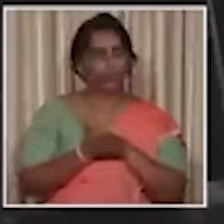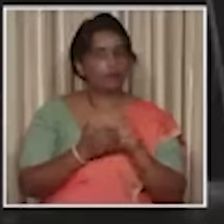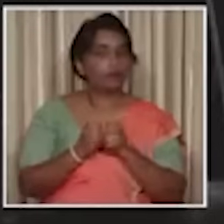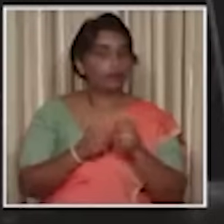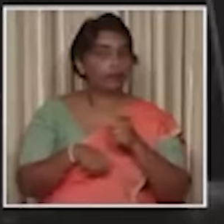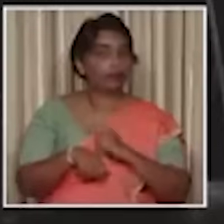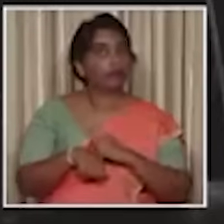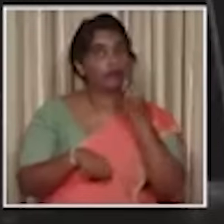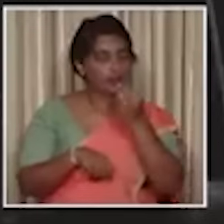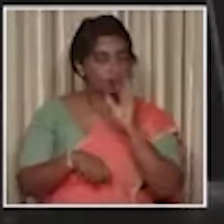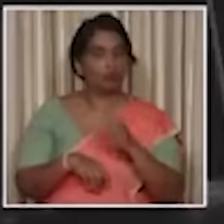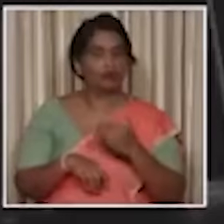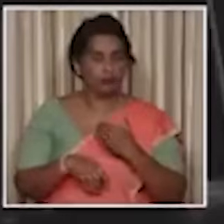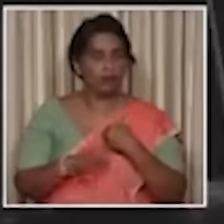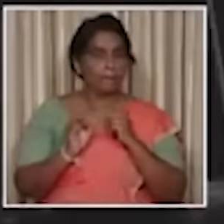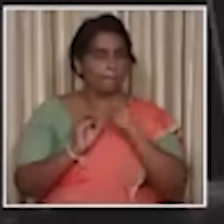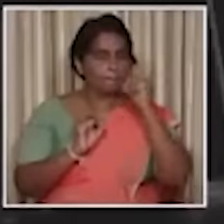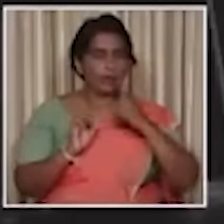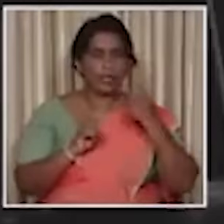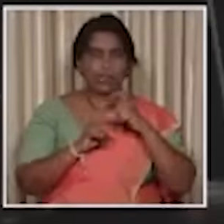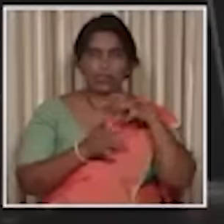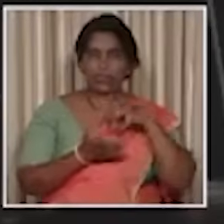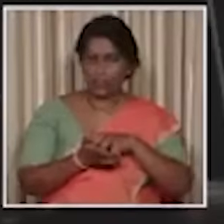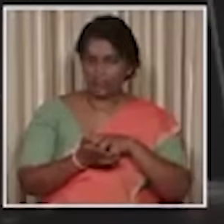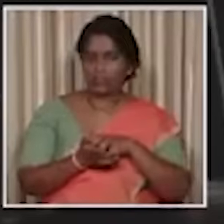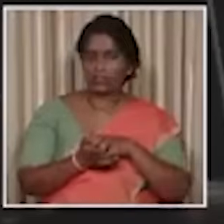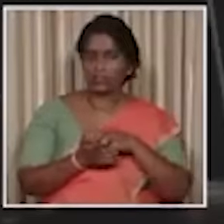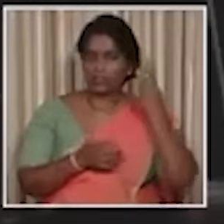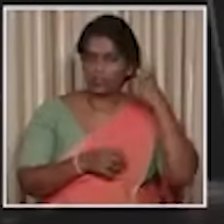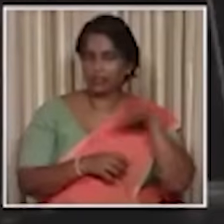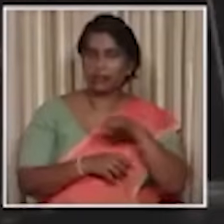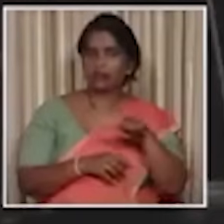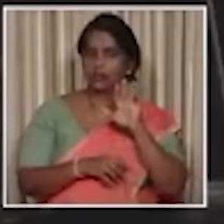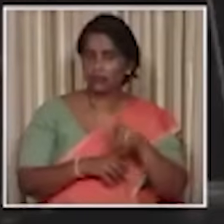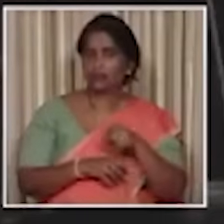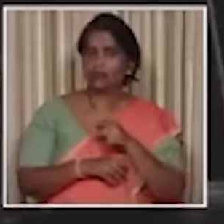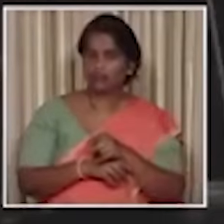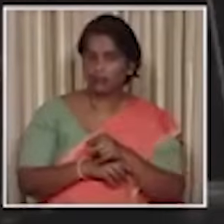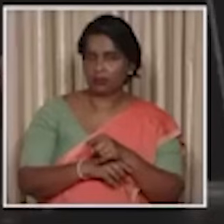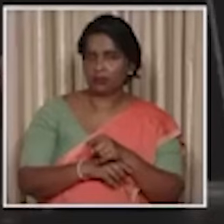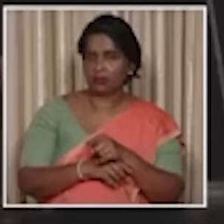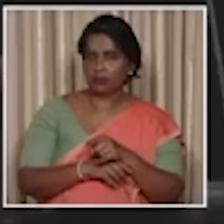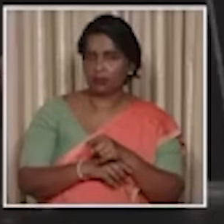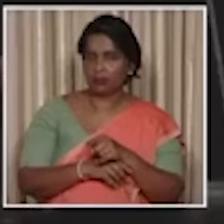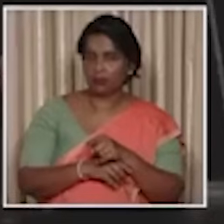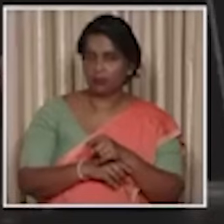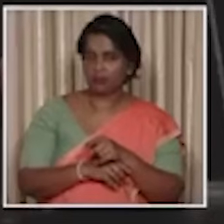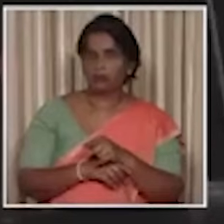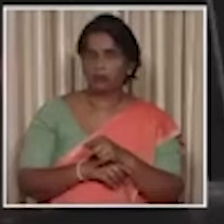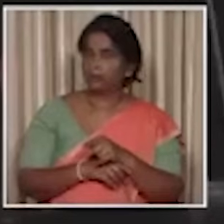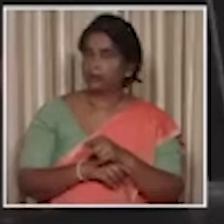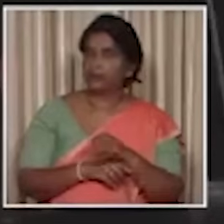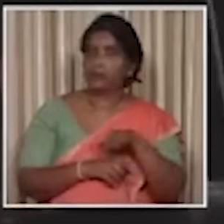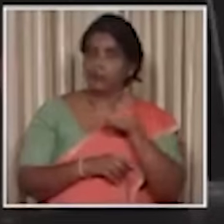மட்டக்களப்பு மாவட்டத்தில் உள்ள தரவை மாவீரர் துயிலும் இல்லம், கௌரவ பிரதி சபாநாயகர் அவர்களே, இந்த தரவை மாவீரர் துயிலும்